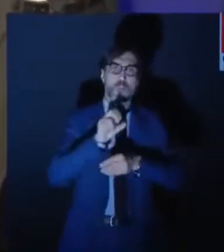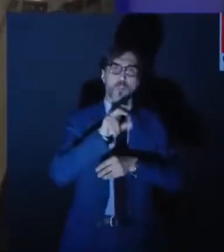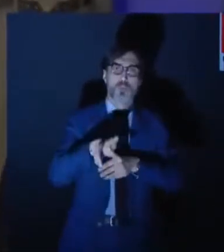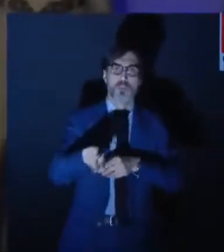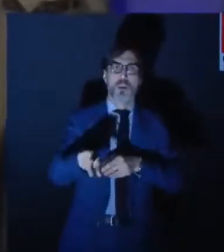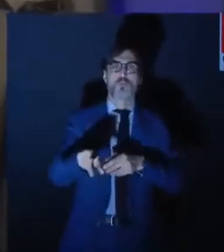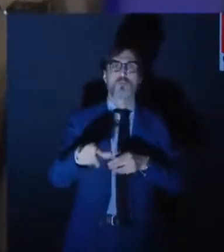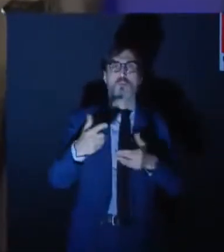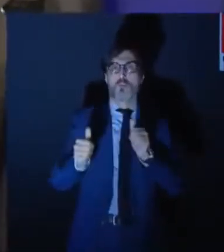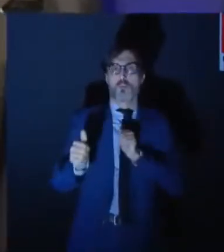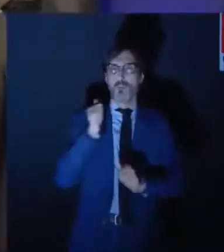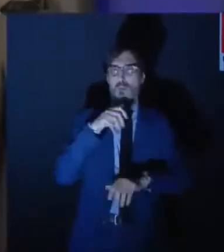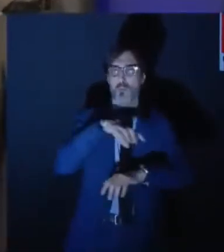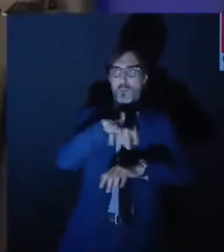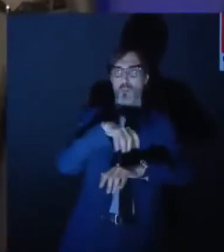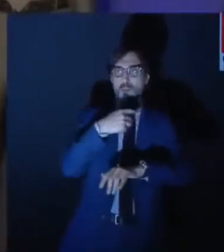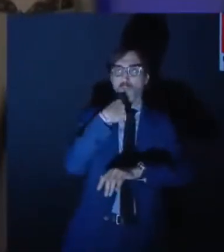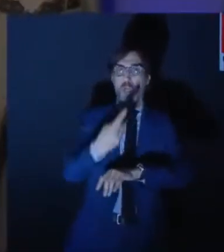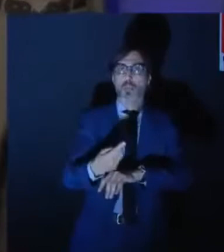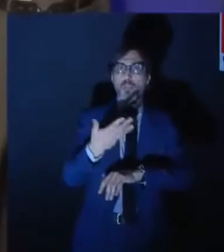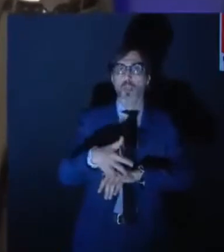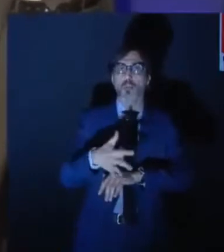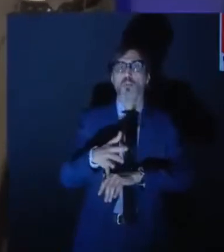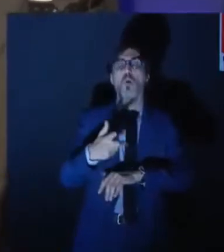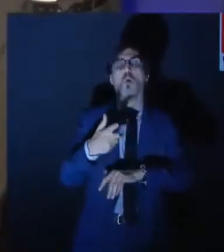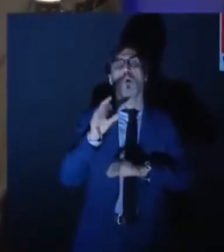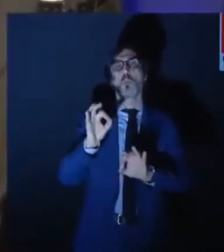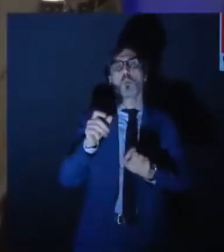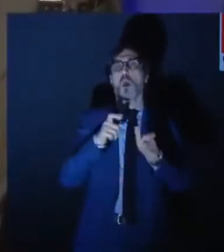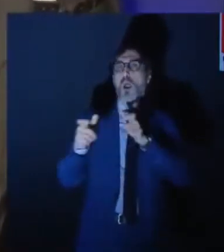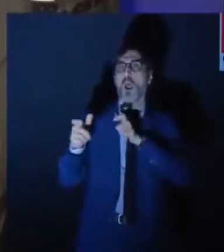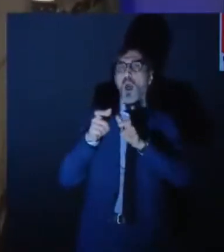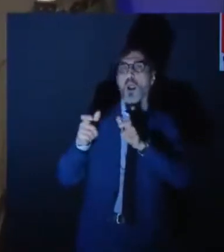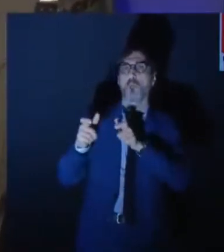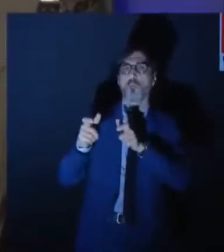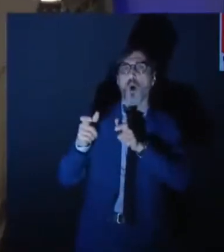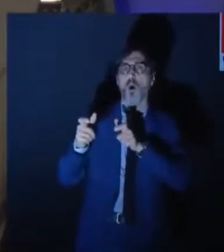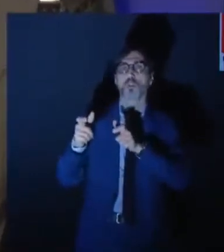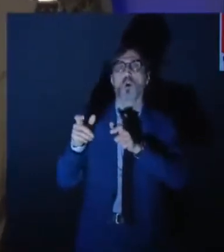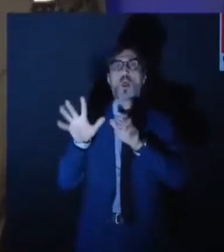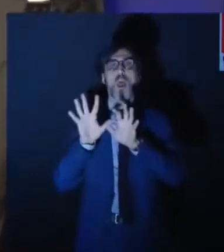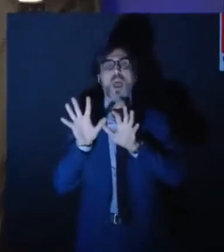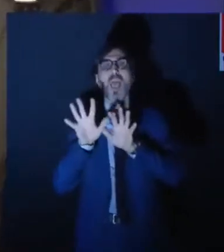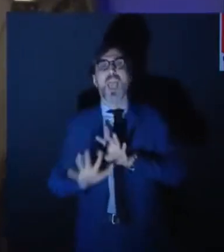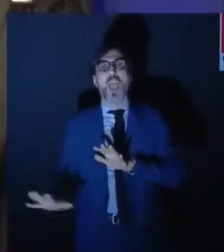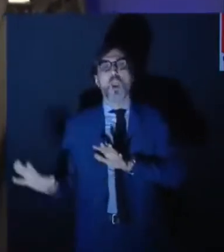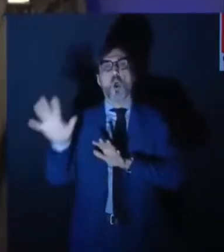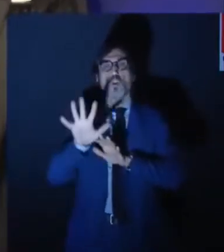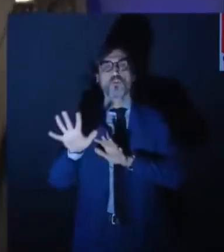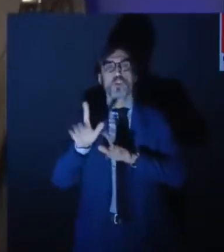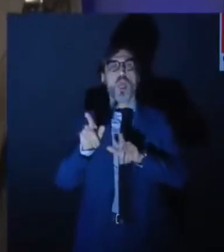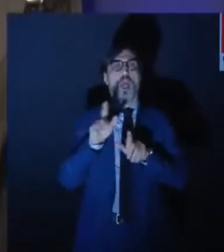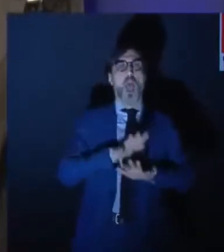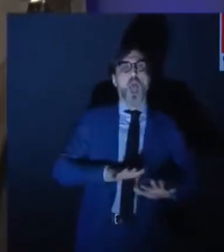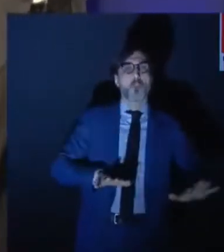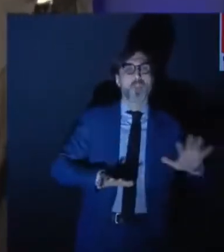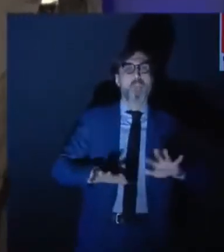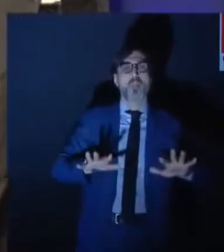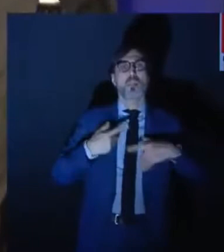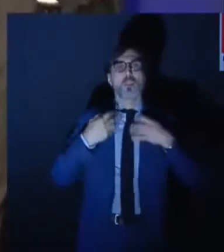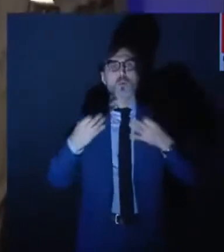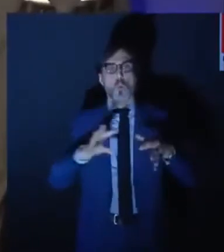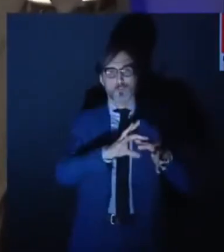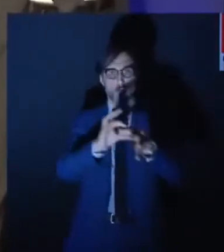prima il ministro parlava di di rapporto tra ecologia ambiente e sicurezza